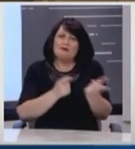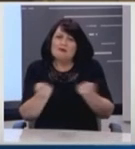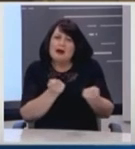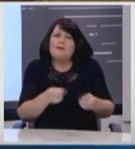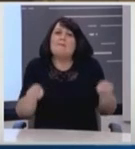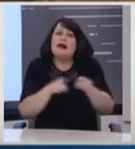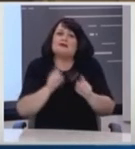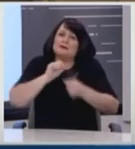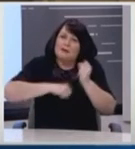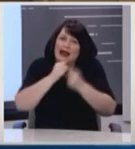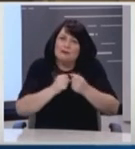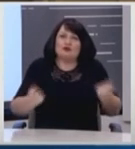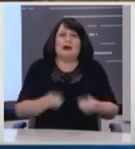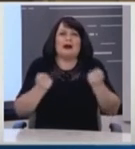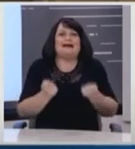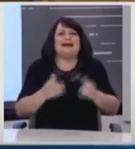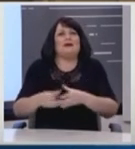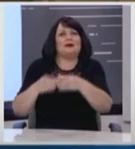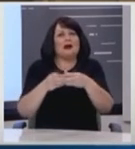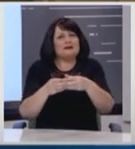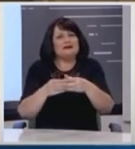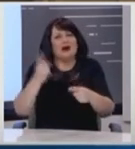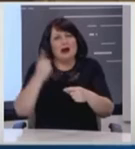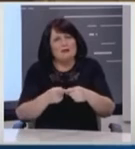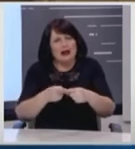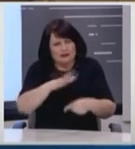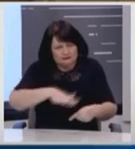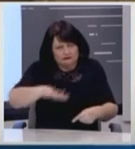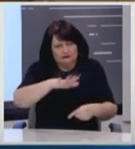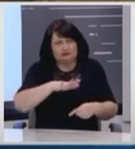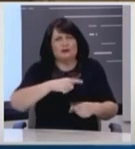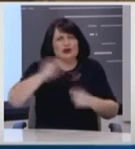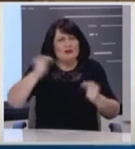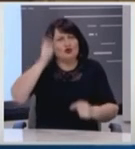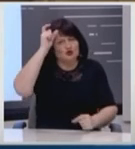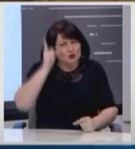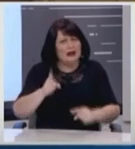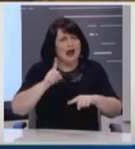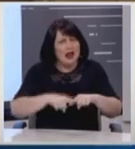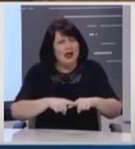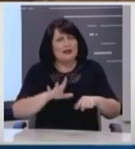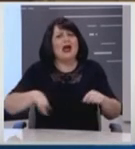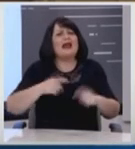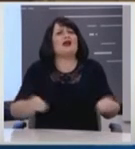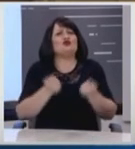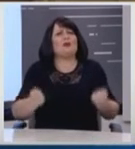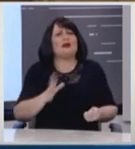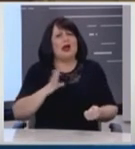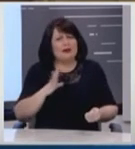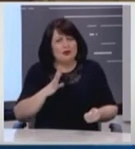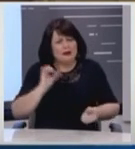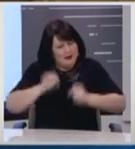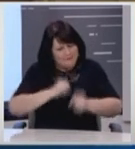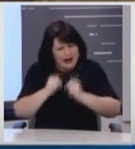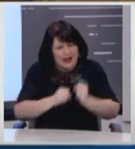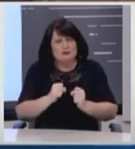πάλης, της εργατικής τάξης και των λαϊκών στρωμάτων της Κύπρου, της Τουρκίας, της Ελλάδας, για την εξάλληψη των συνεπειών